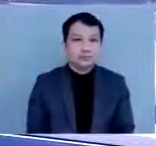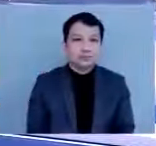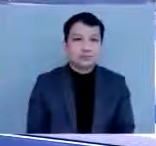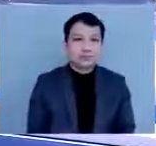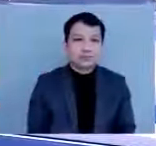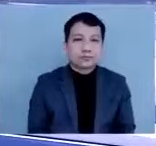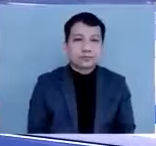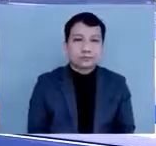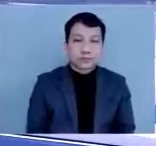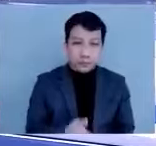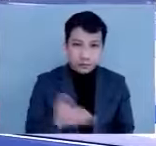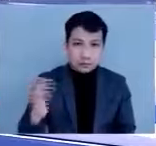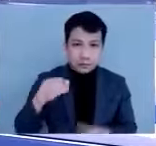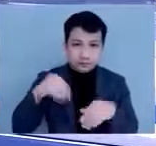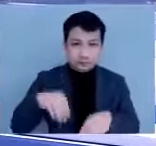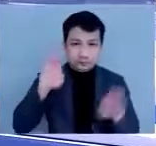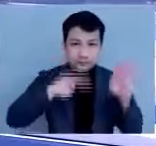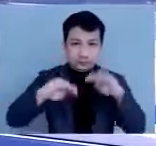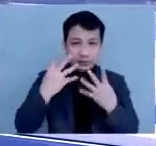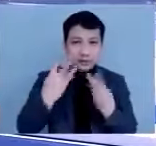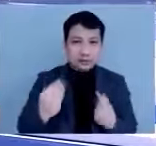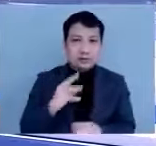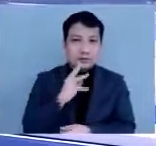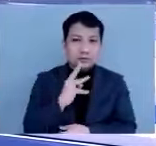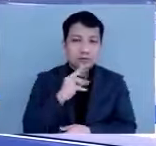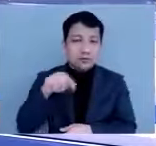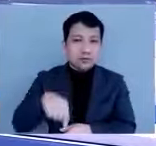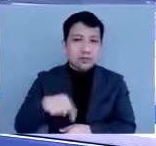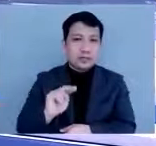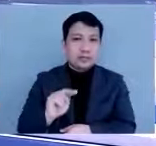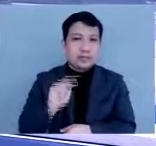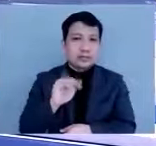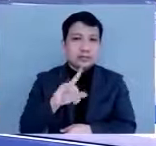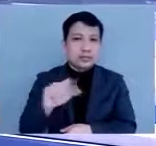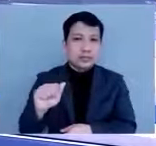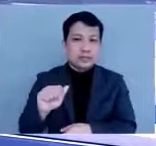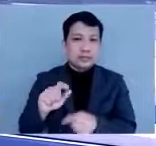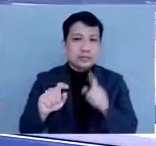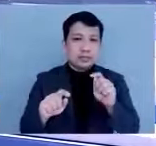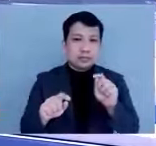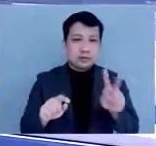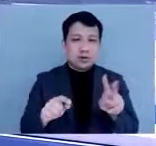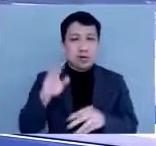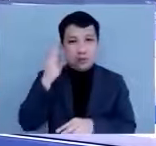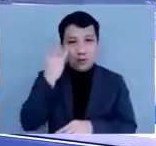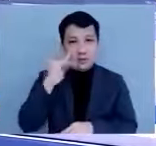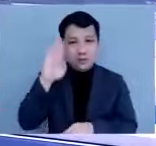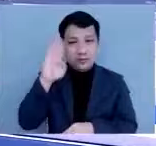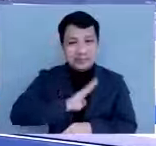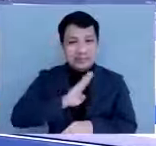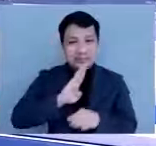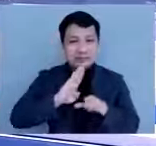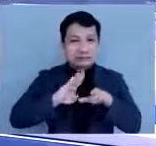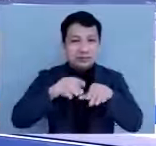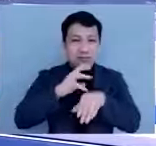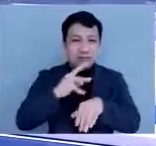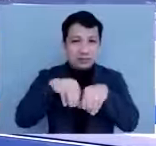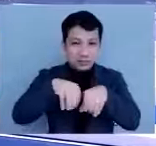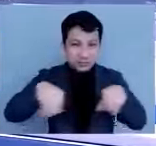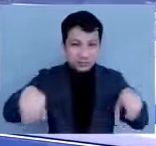Bumabahaman sa labas, problema naman ngayon ang kawalan ng supply ng tubig sa NAIA Terminal 1 dahil sa nasirang linya. Kaya mga empleyado ng